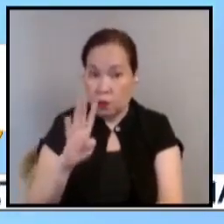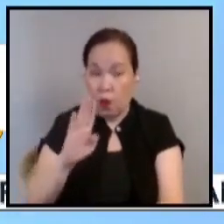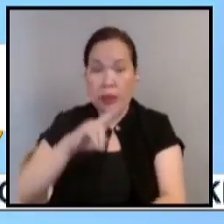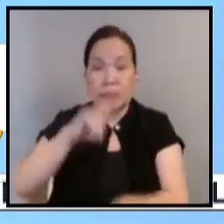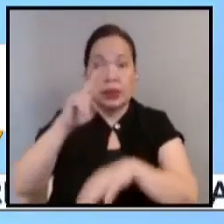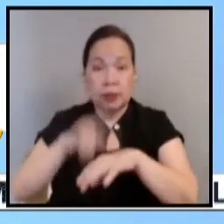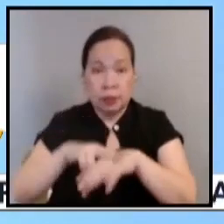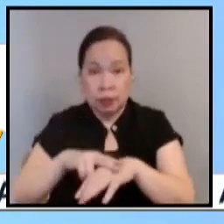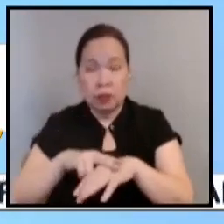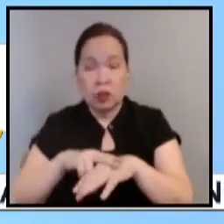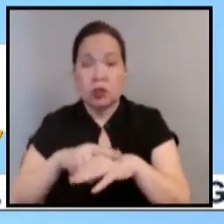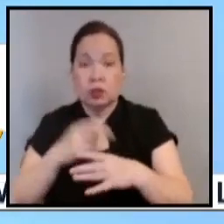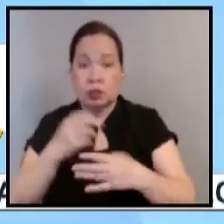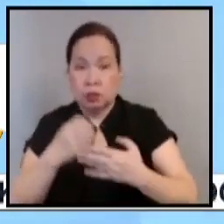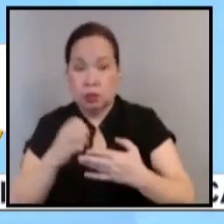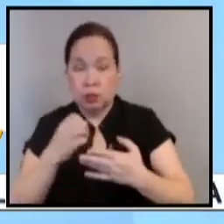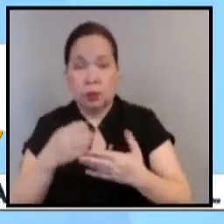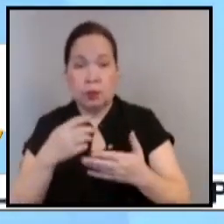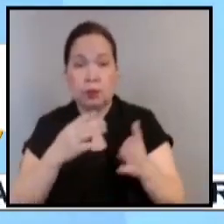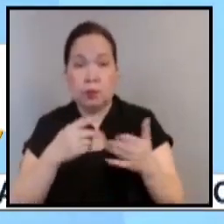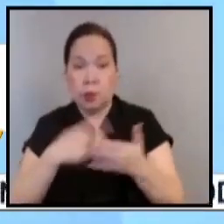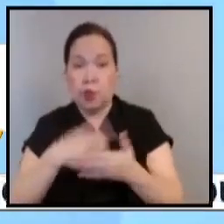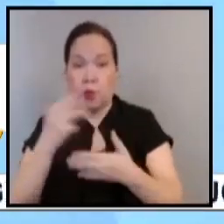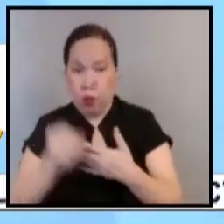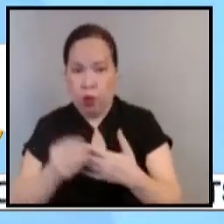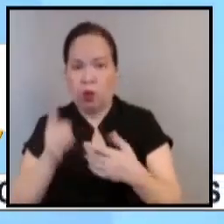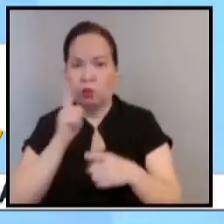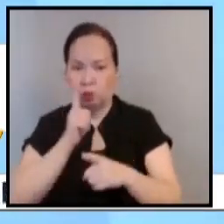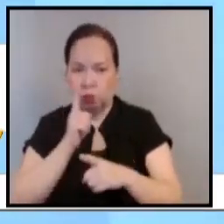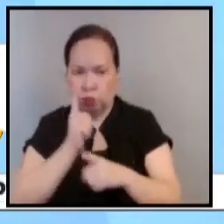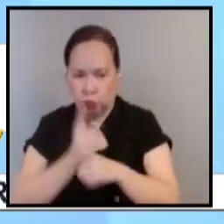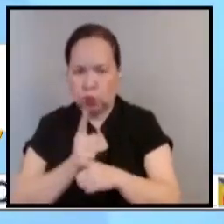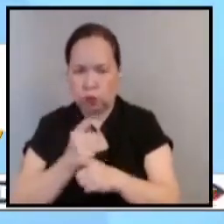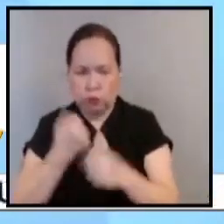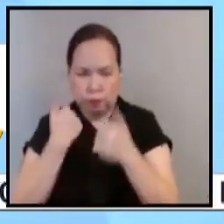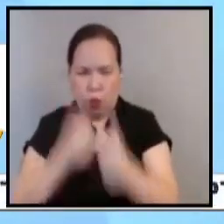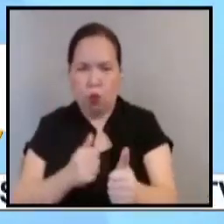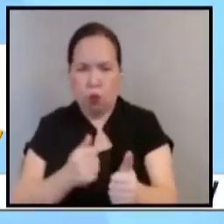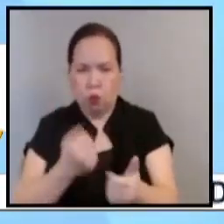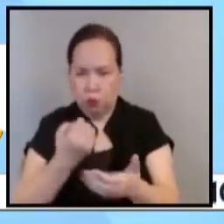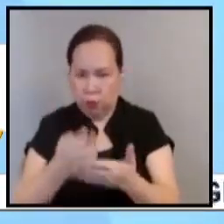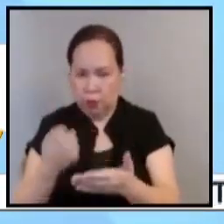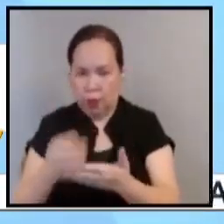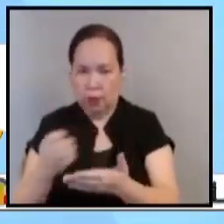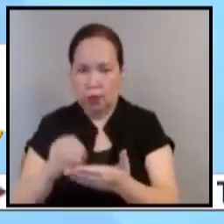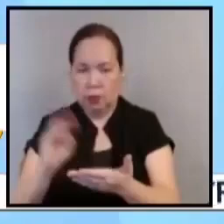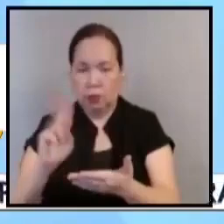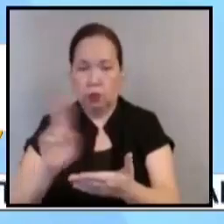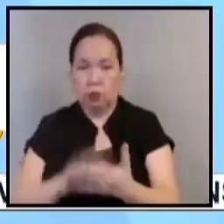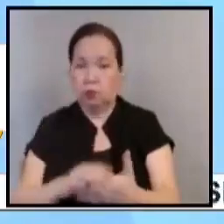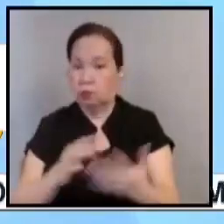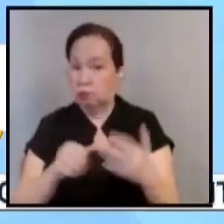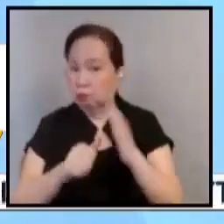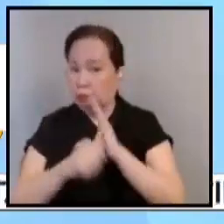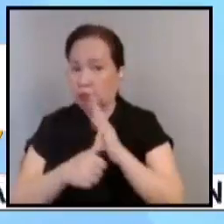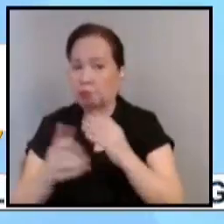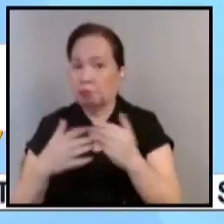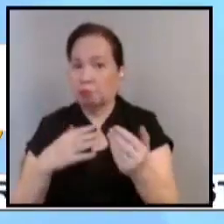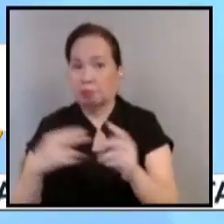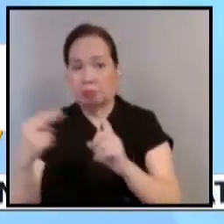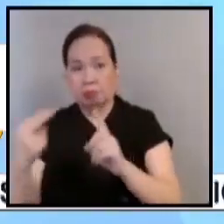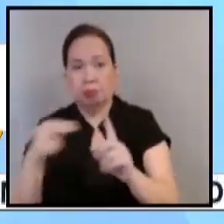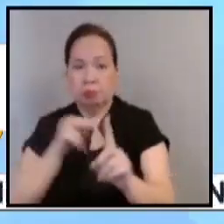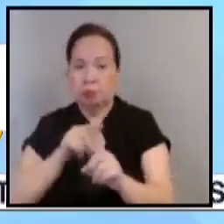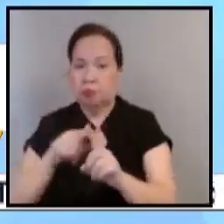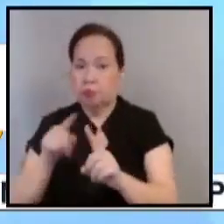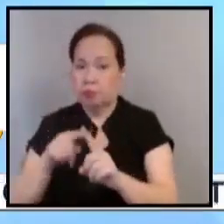Expenditure Program will be judiciously spent. Giit pa ng House Speaker, hindi man magkakaparehas ang posisyon nila sa ilang